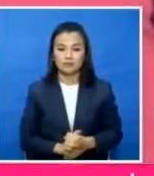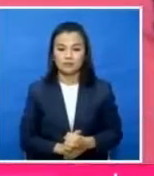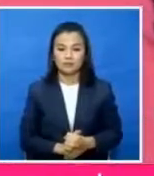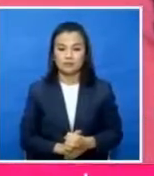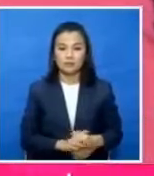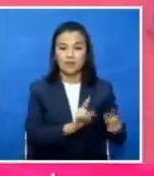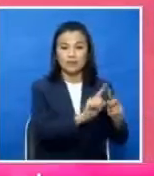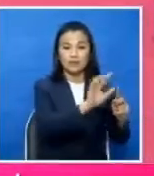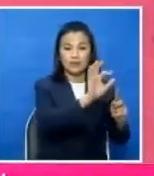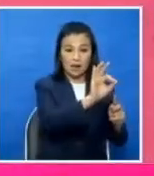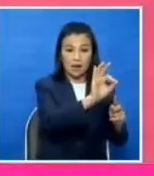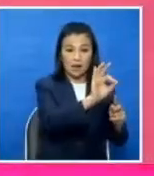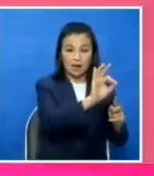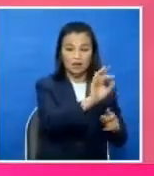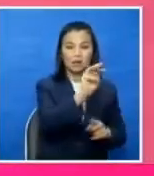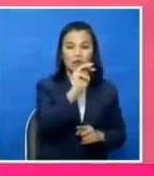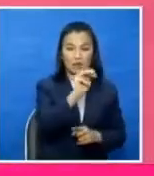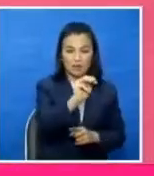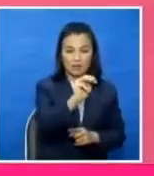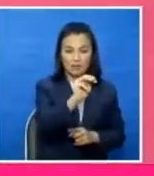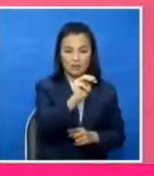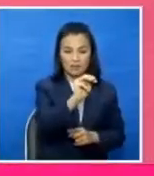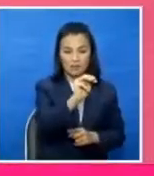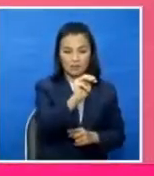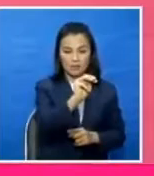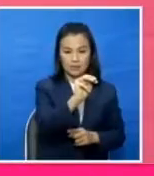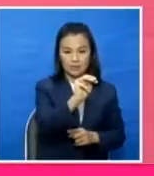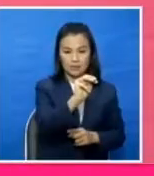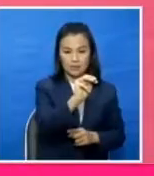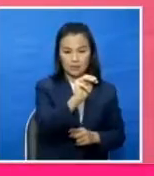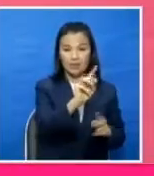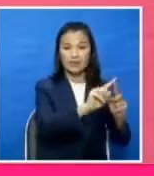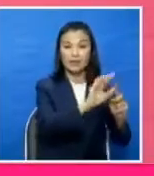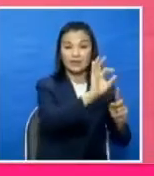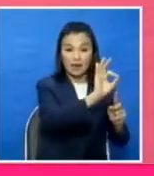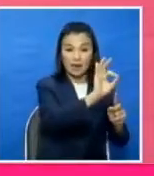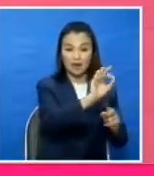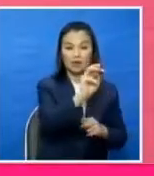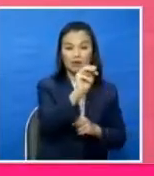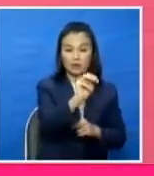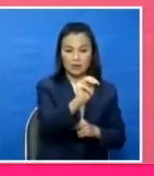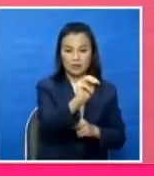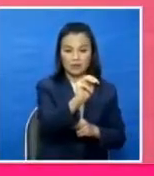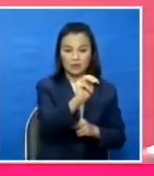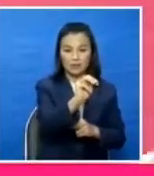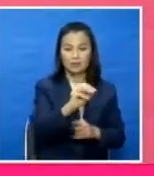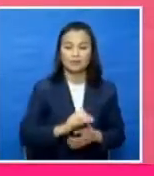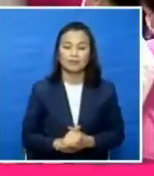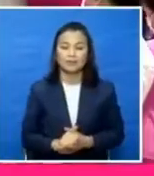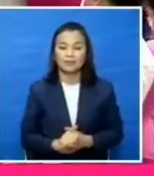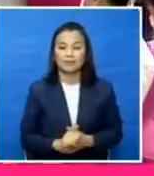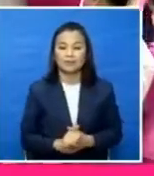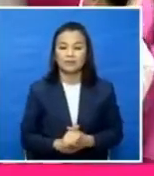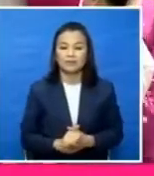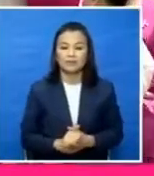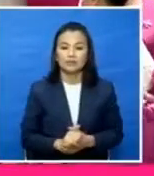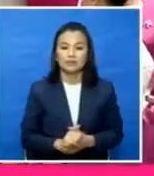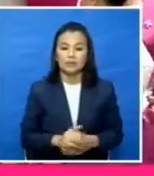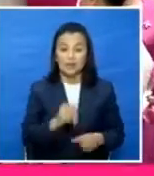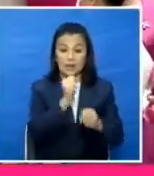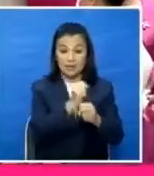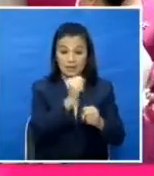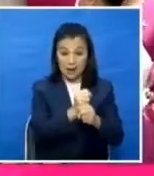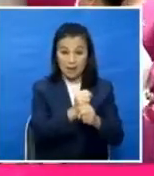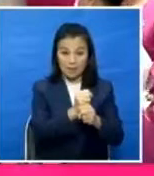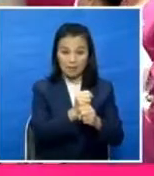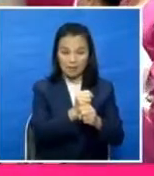ได้งวดที่9หมวดอักษร M งวดที่9หมวดอักษร M จะได้ทำการออกร